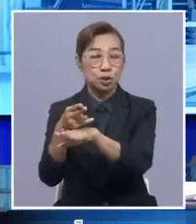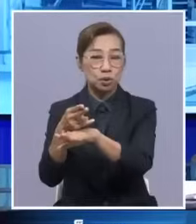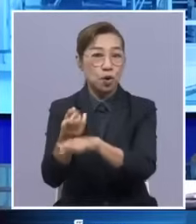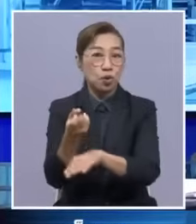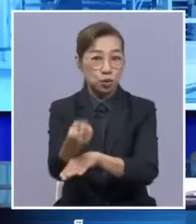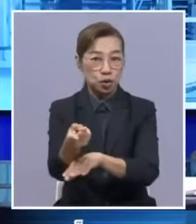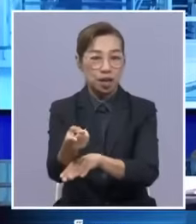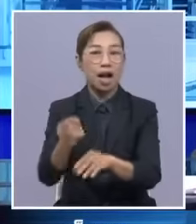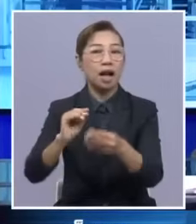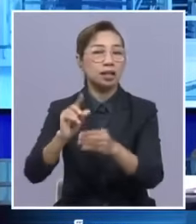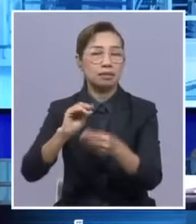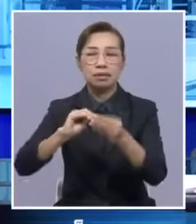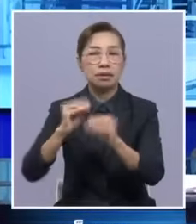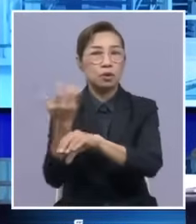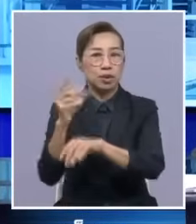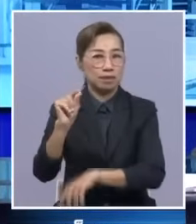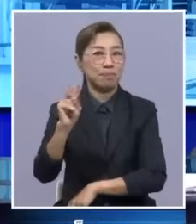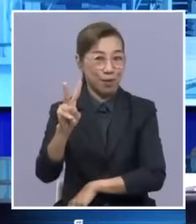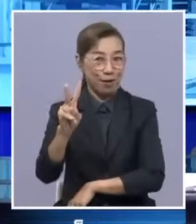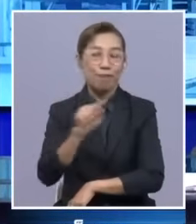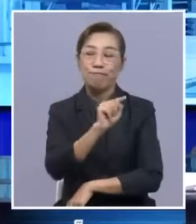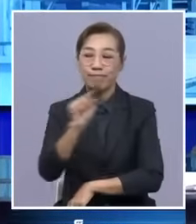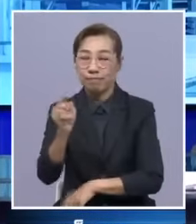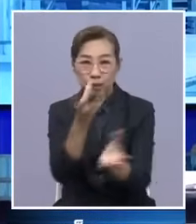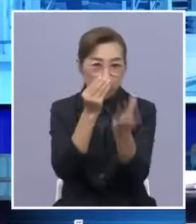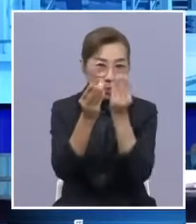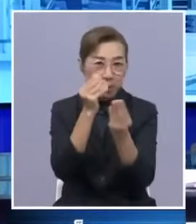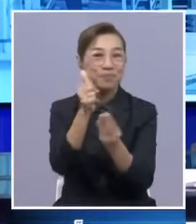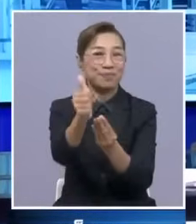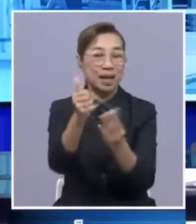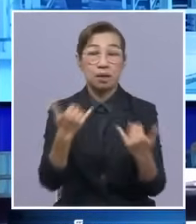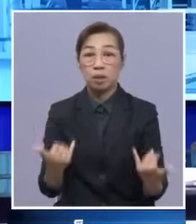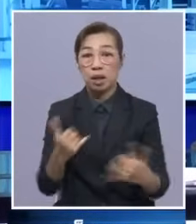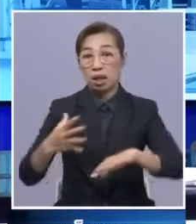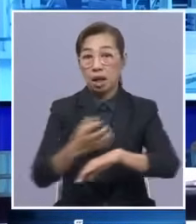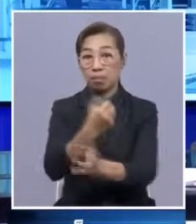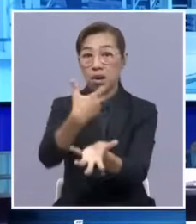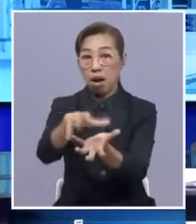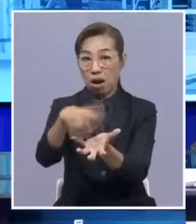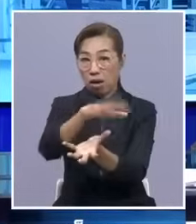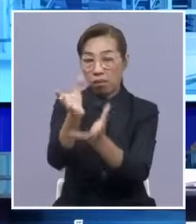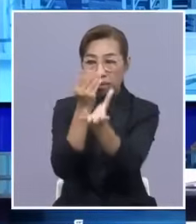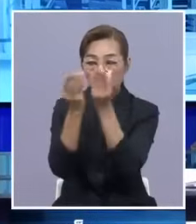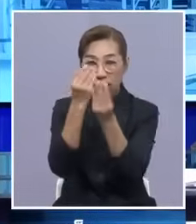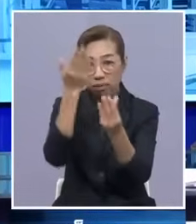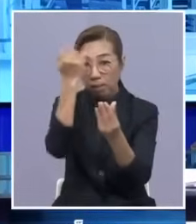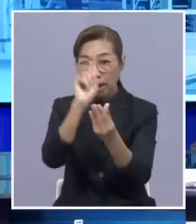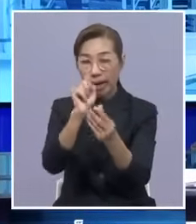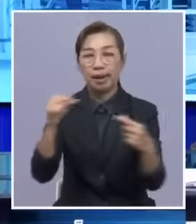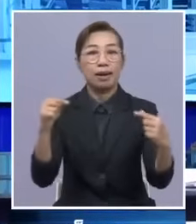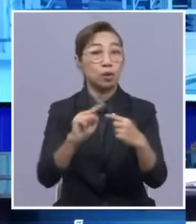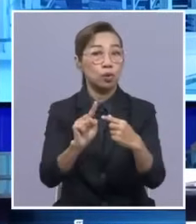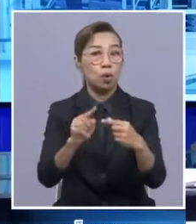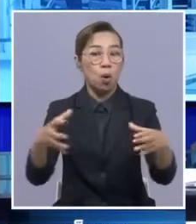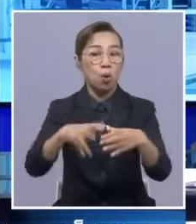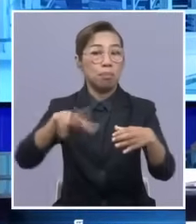ได้ทุกช่องทางทุกแพลตฟอร์มของเราวันนี้ติดตามประเด็นข่าวสารทางการเมืองนะครับเพราะว่ามีวาระของการสัมมนา